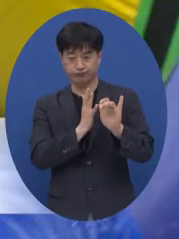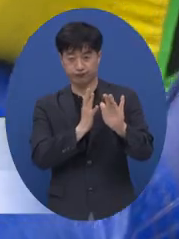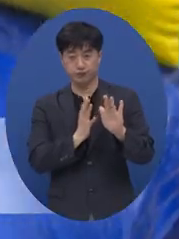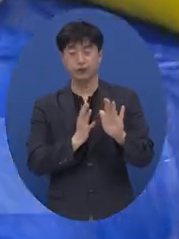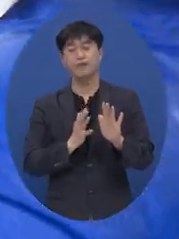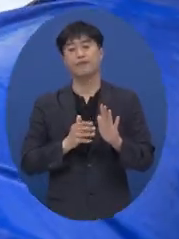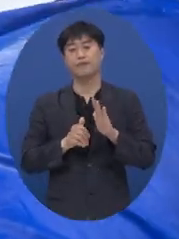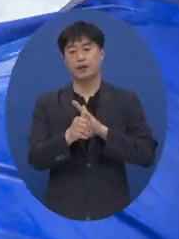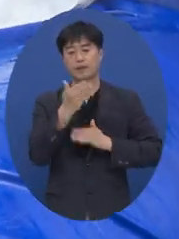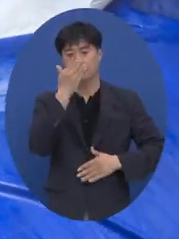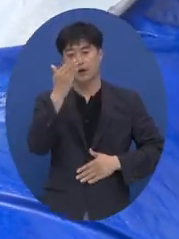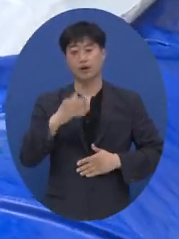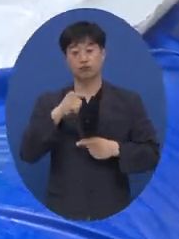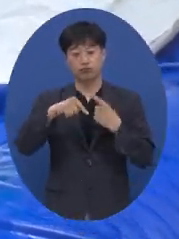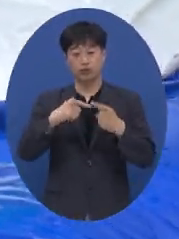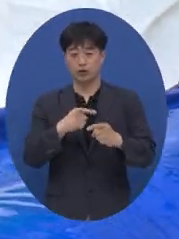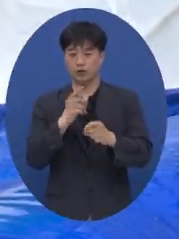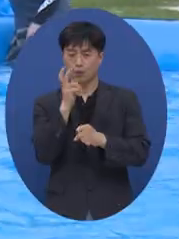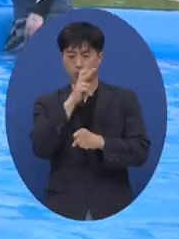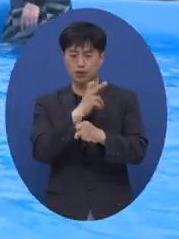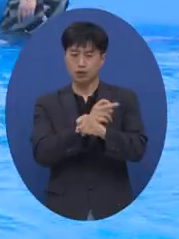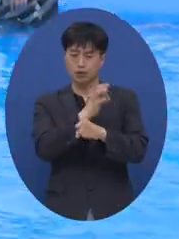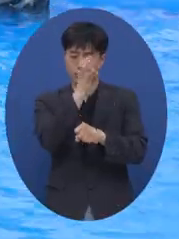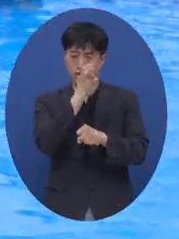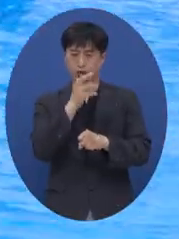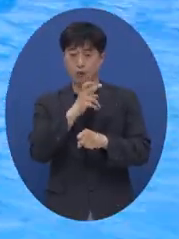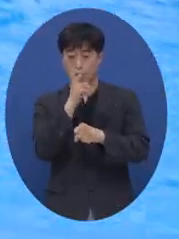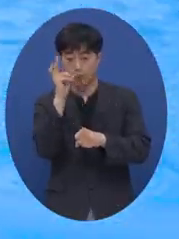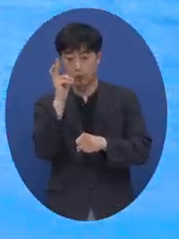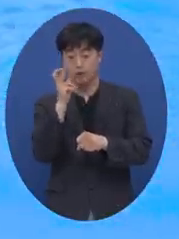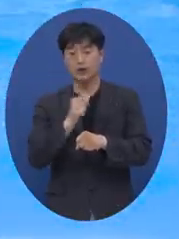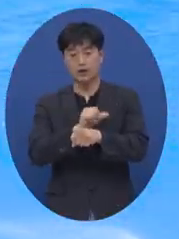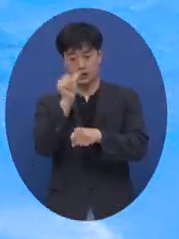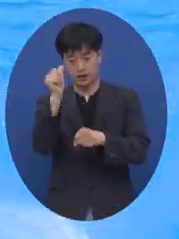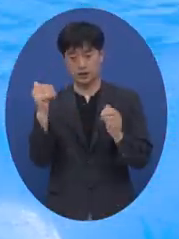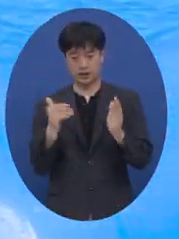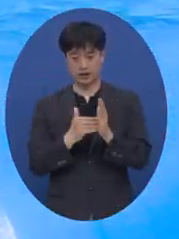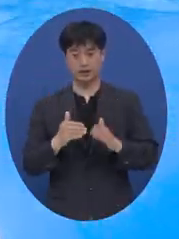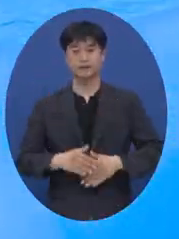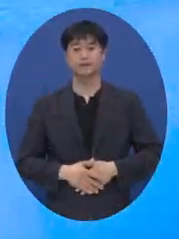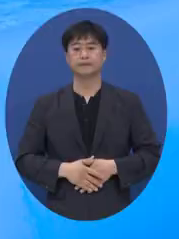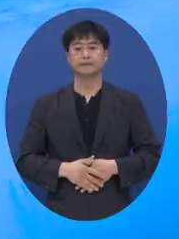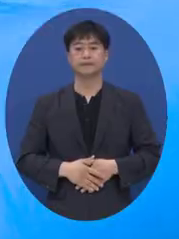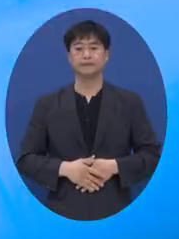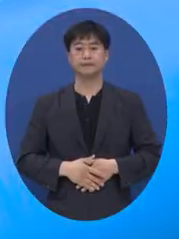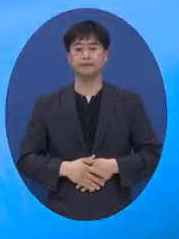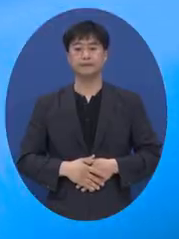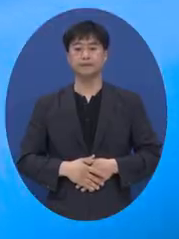입장이 가능합니다. 운영 시간은 매일 오전 10시부터 오후 5시까지입니다.